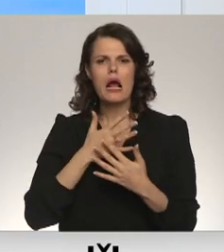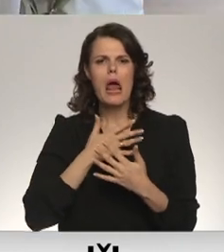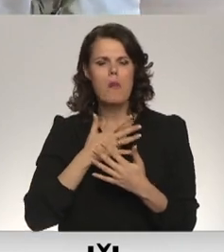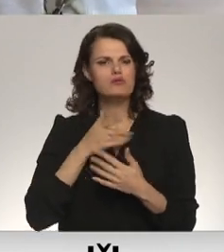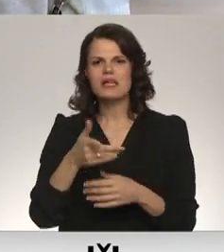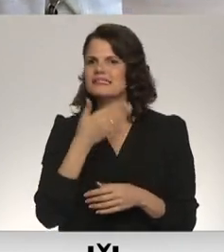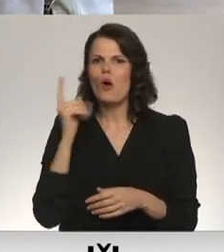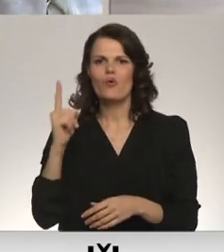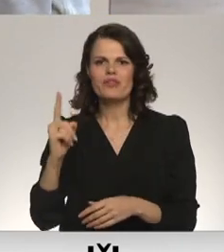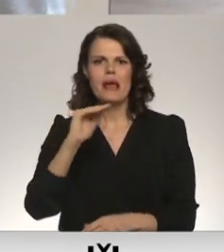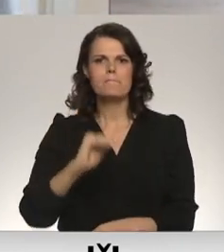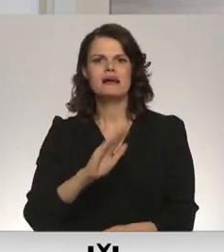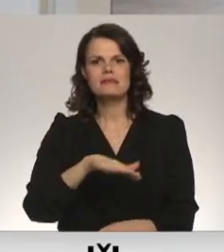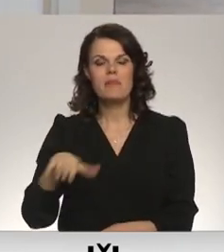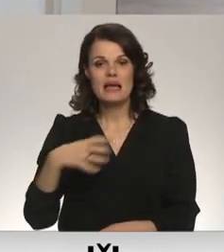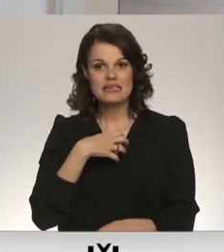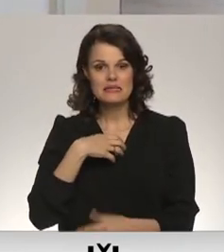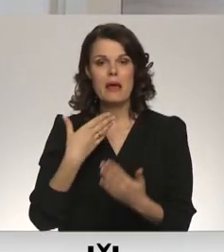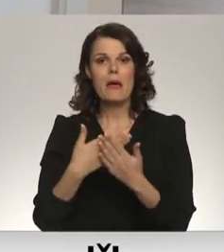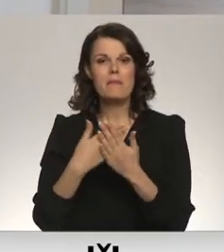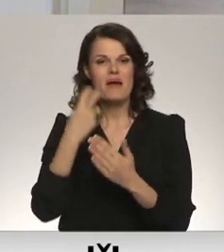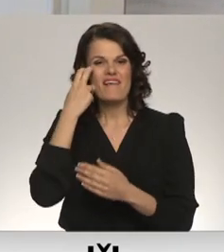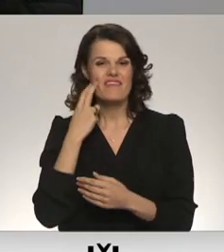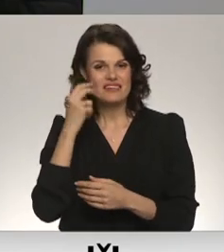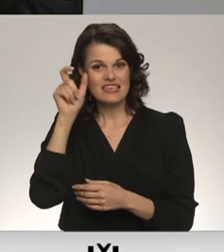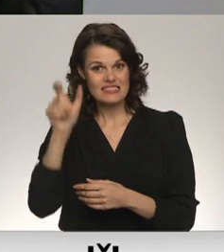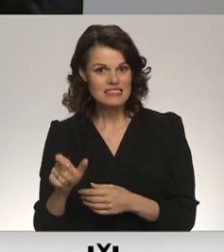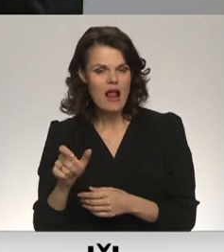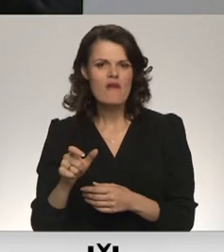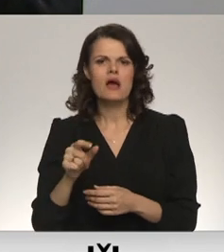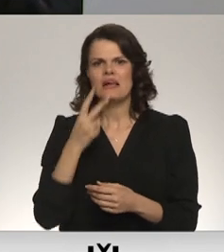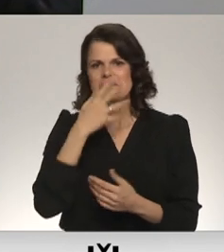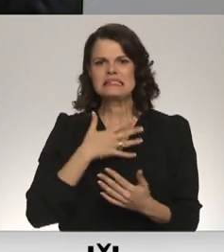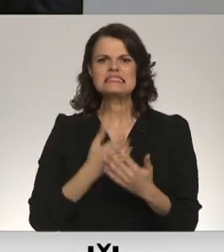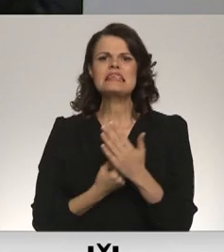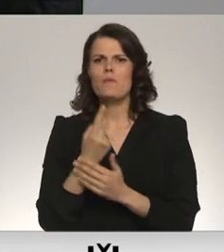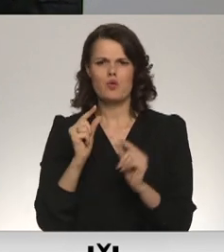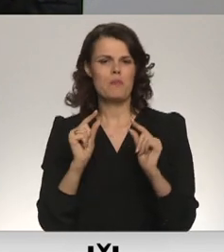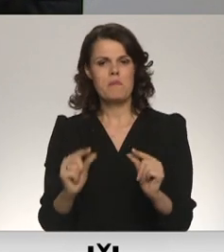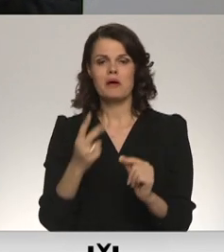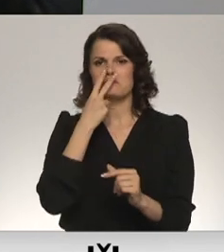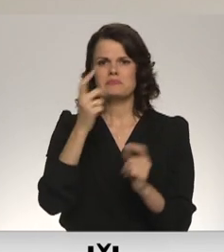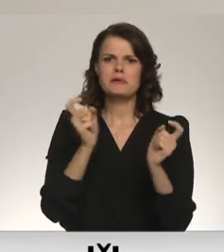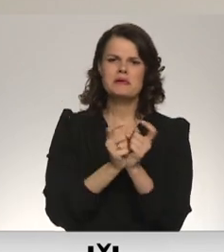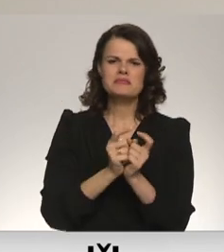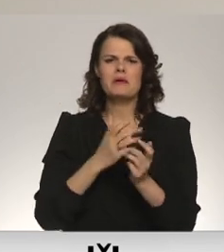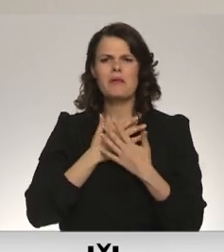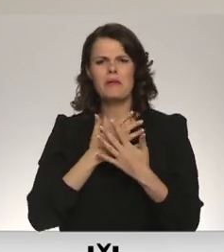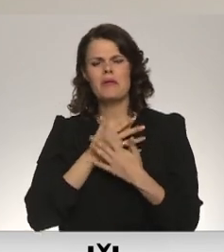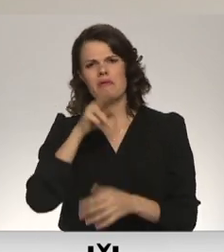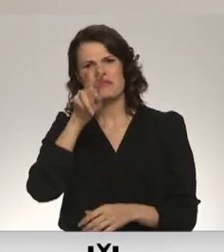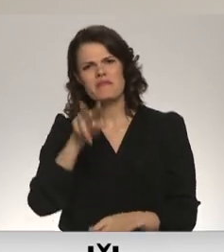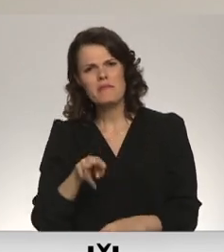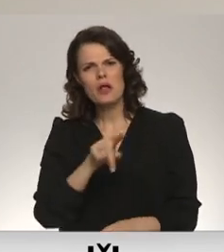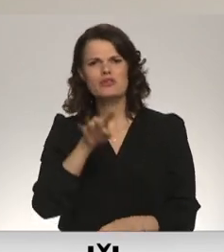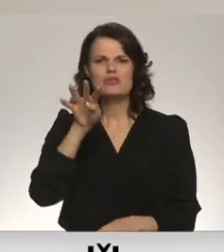slimība. Tomēr, jo vecāks cilvēks, jo mazāk izteikti simptomi. Tas var izpausties vienkārši kā uz 2 līdz 4 mēnešiem ieildzis klepus, kas